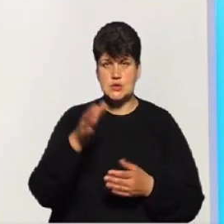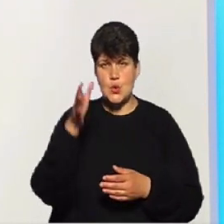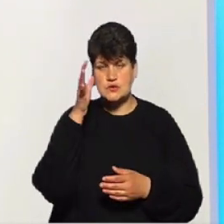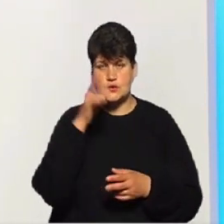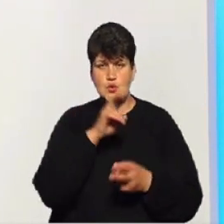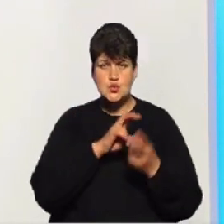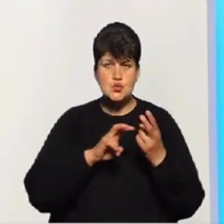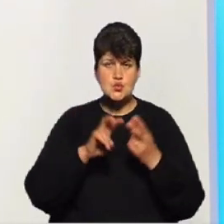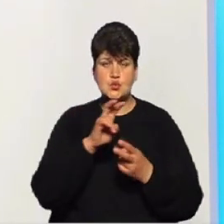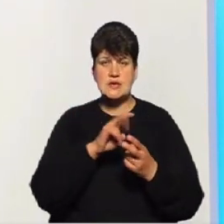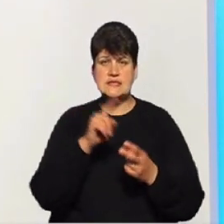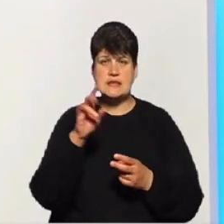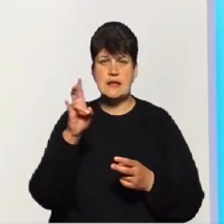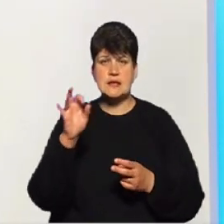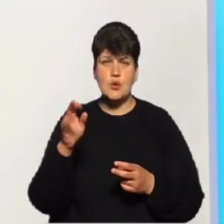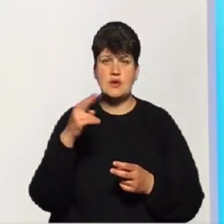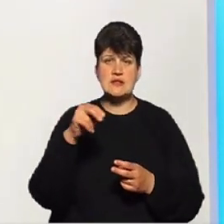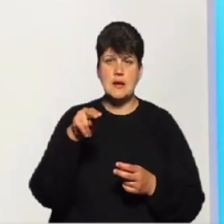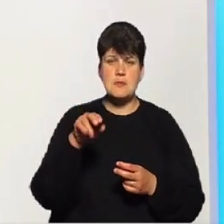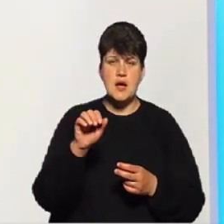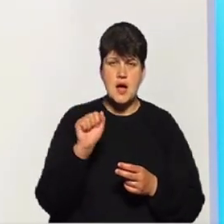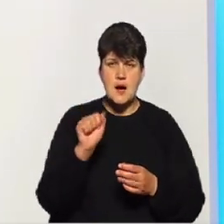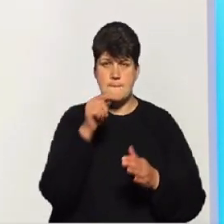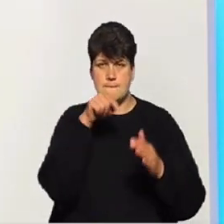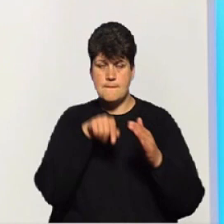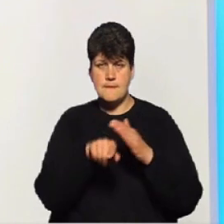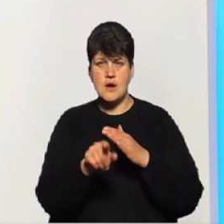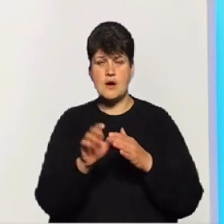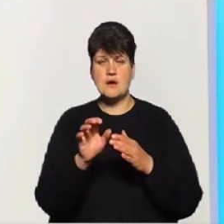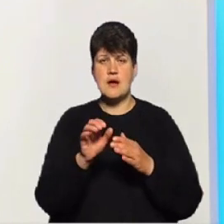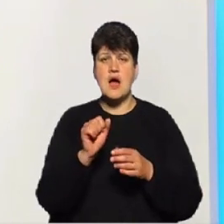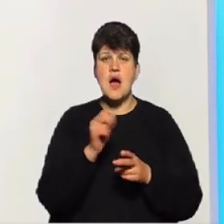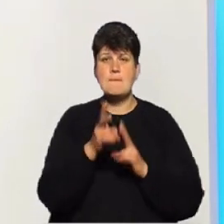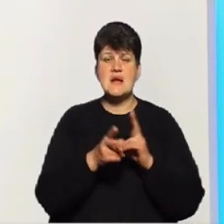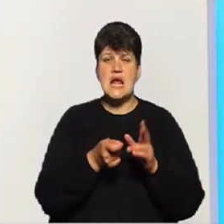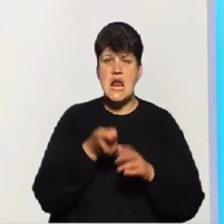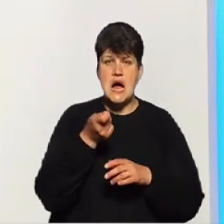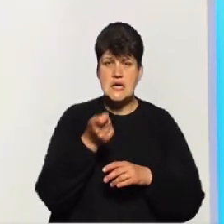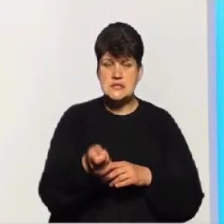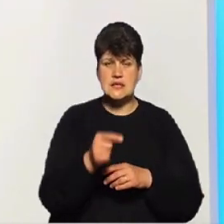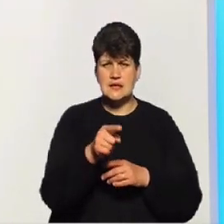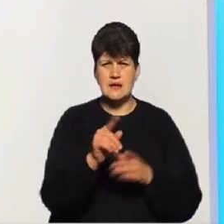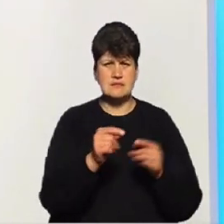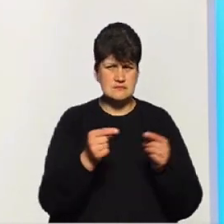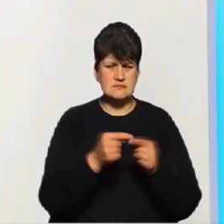рубрику ЗНО ДПА під рубрику опцію апеляція. Там чітко прописаний